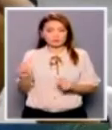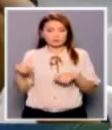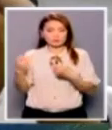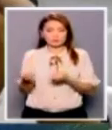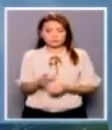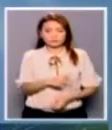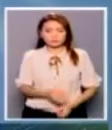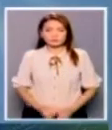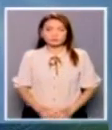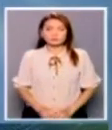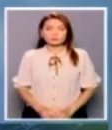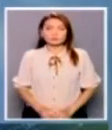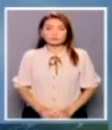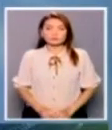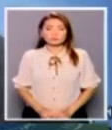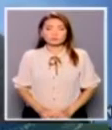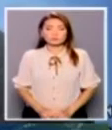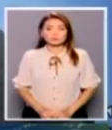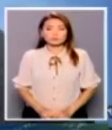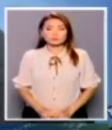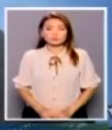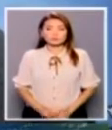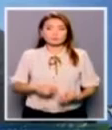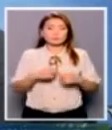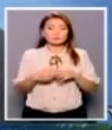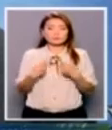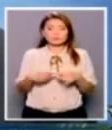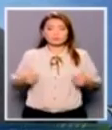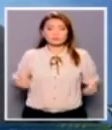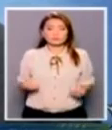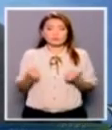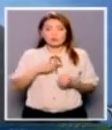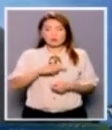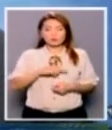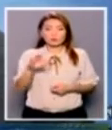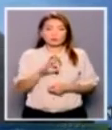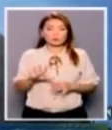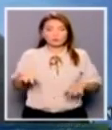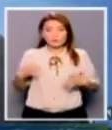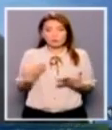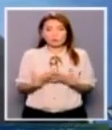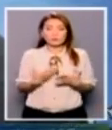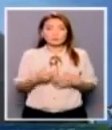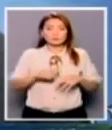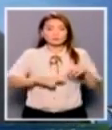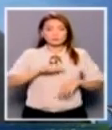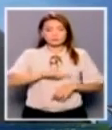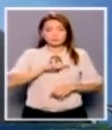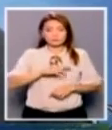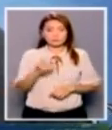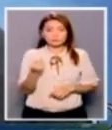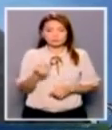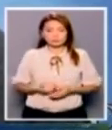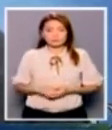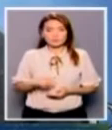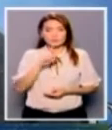табыстады. Көптеген өзекті мәселелерді талқыладық. Осы қысқа дайындық жұмыстарын, әлеуметтік нысандарға жылу жүргізу, сонымен қатар